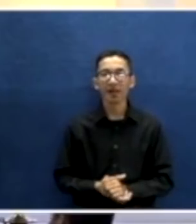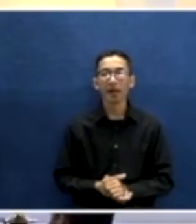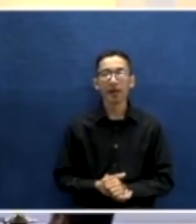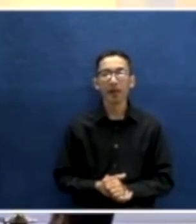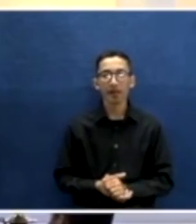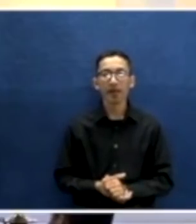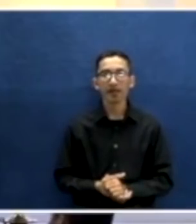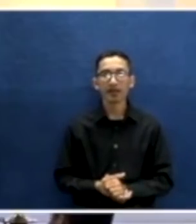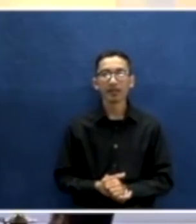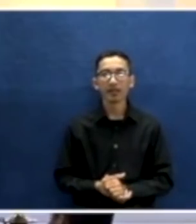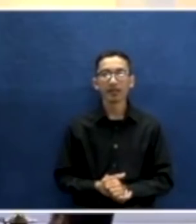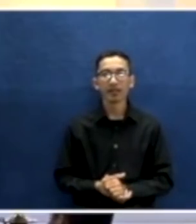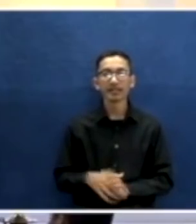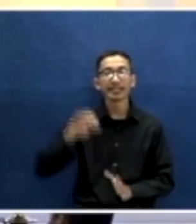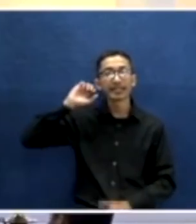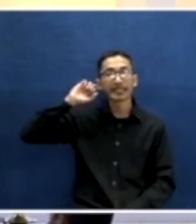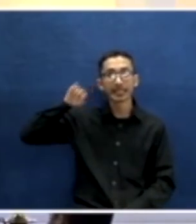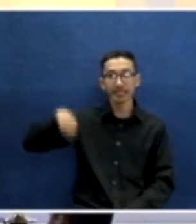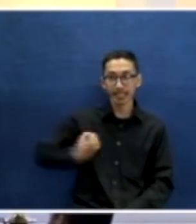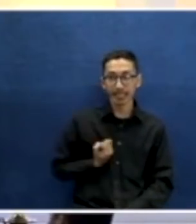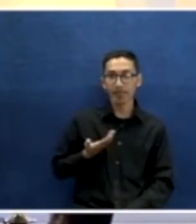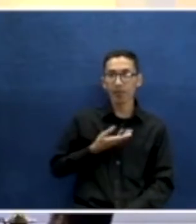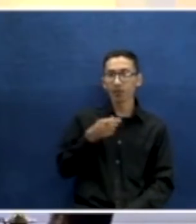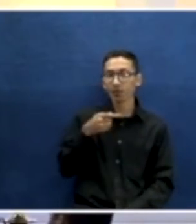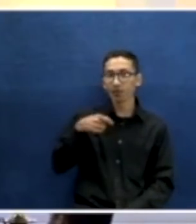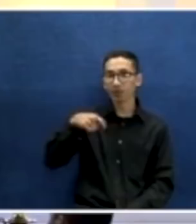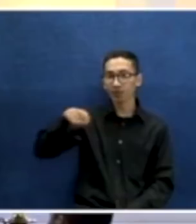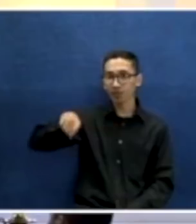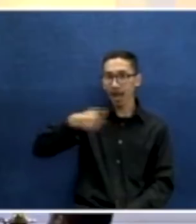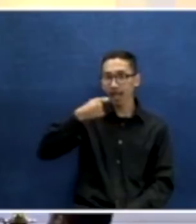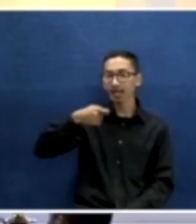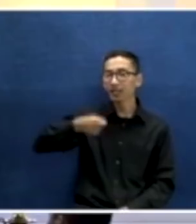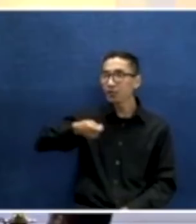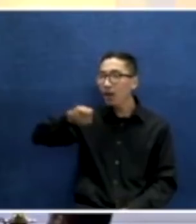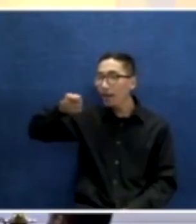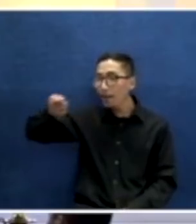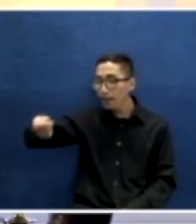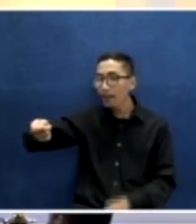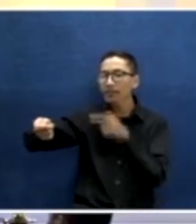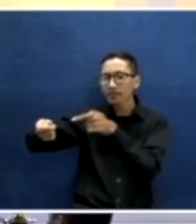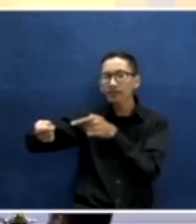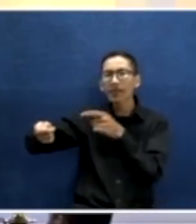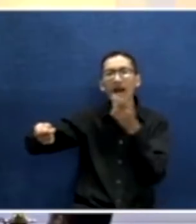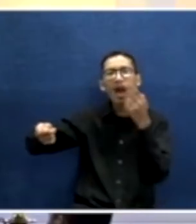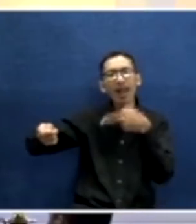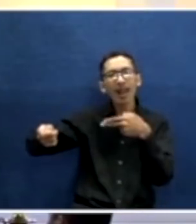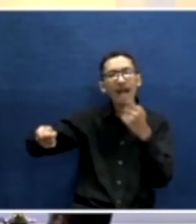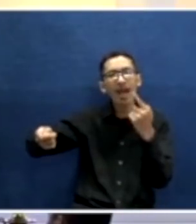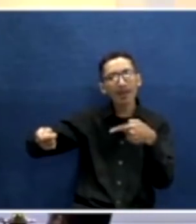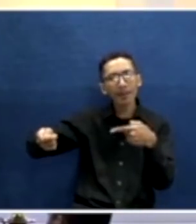satu makanan kepada istri Antum pastikan itu Rp50.000 Di Balik makanan itu apakah halal ataukah tidak Hai